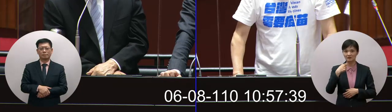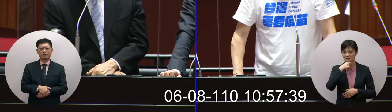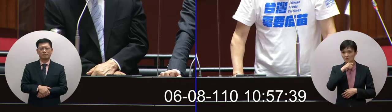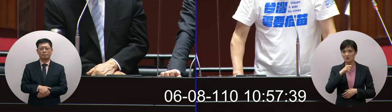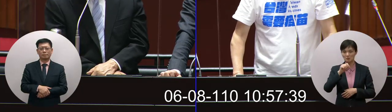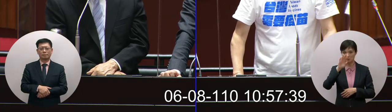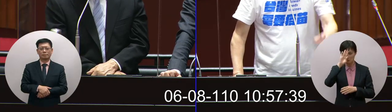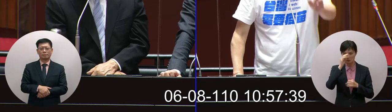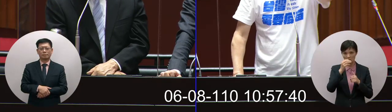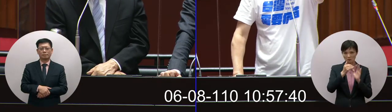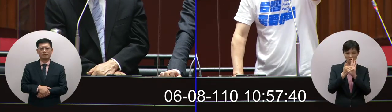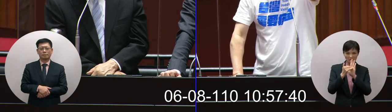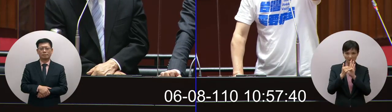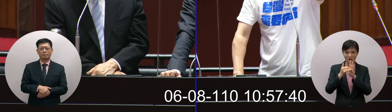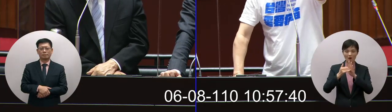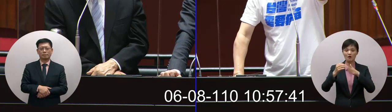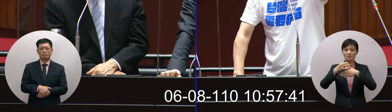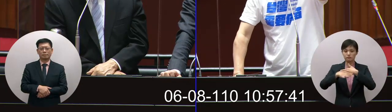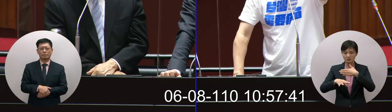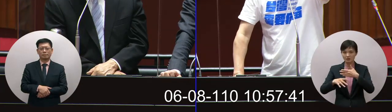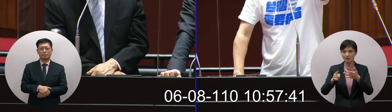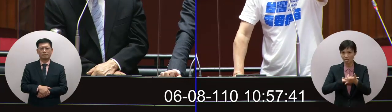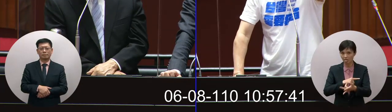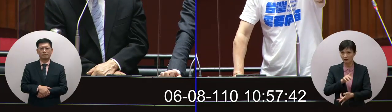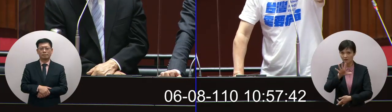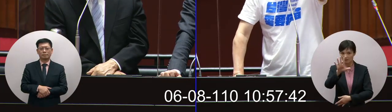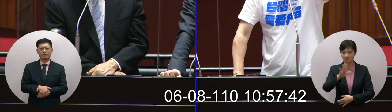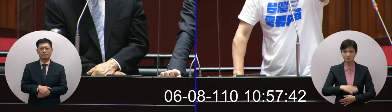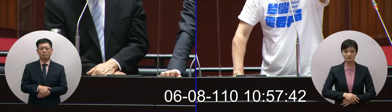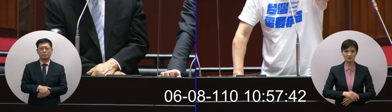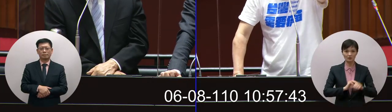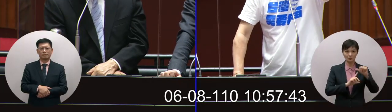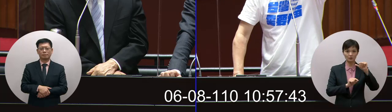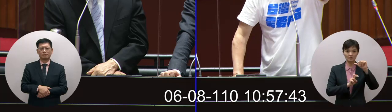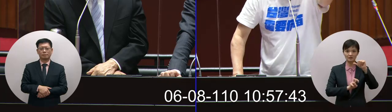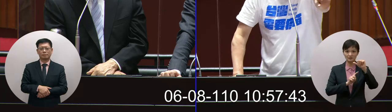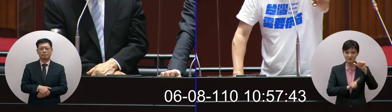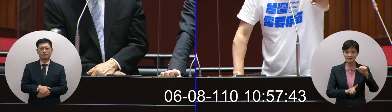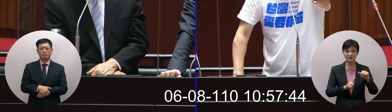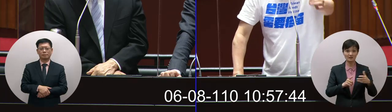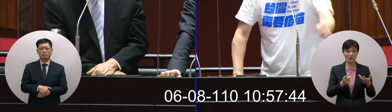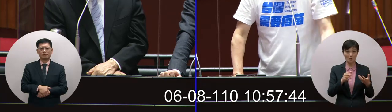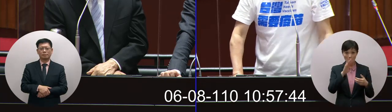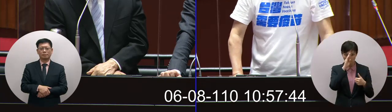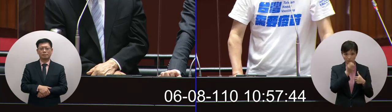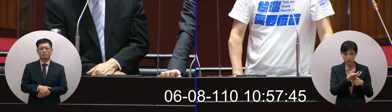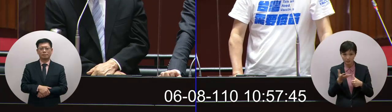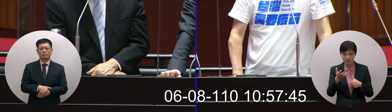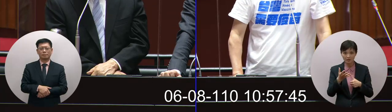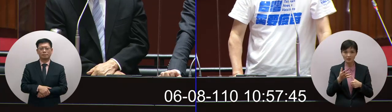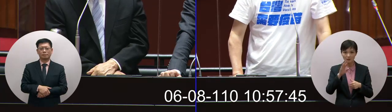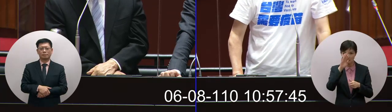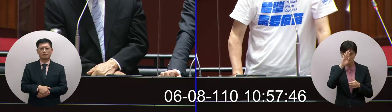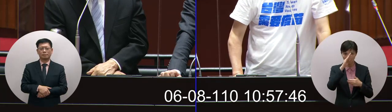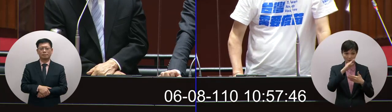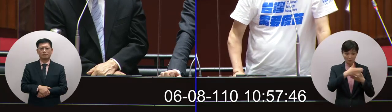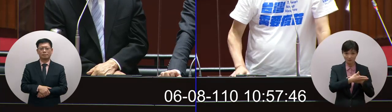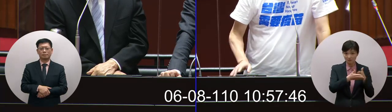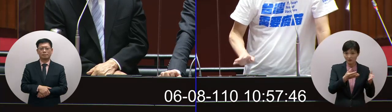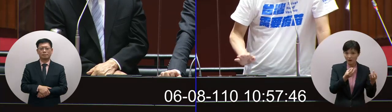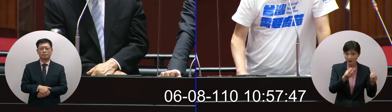前部署，发生了疫情，5月就发生，没有病房，没有疫苗，测试的能量也不